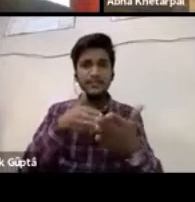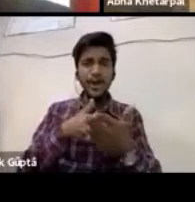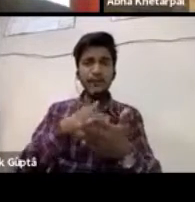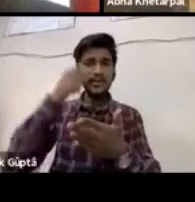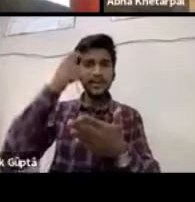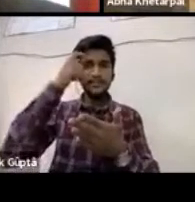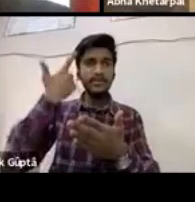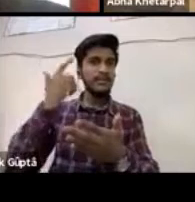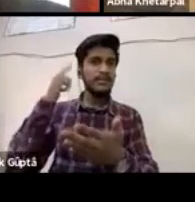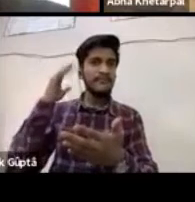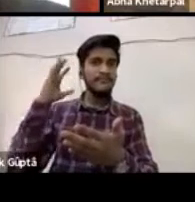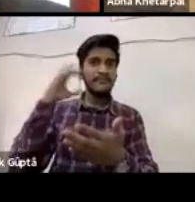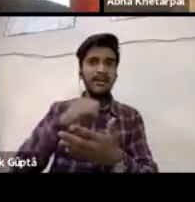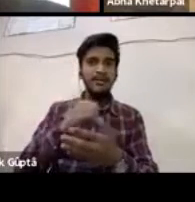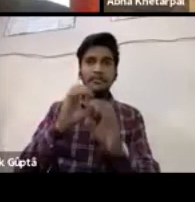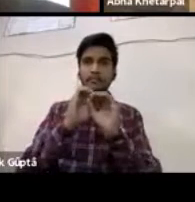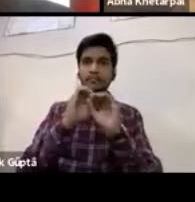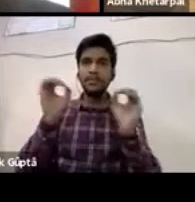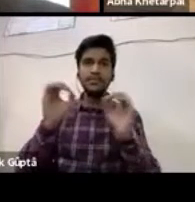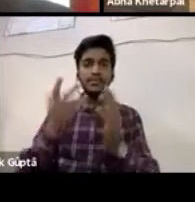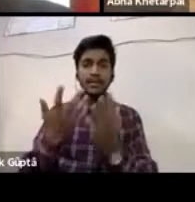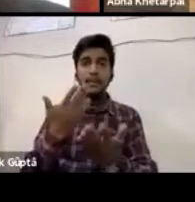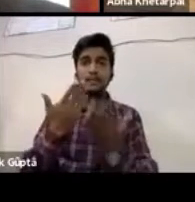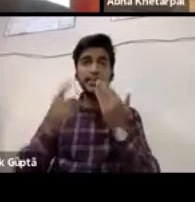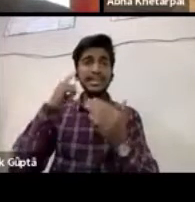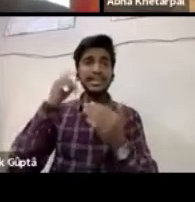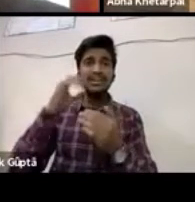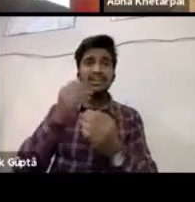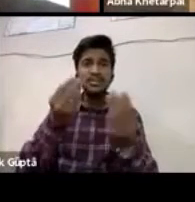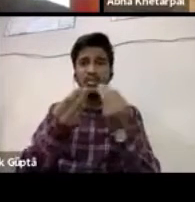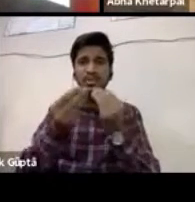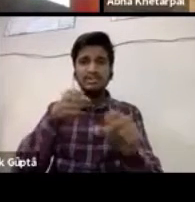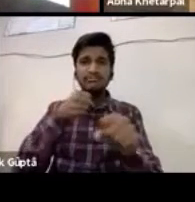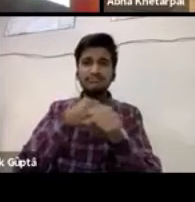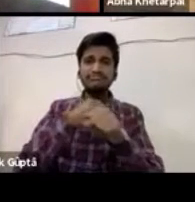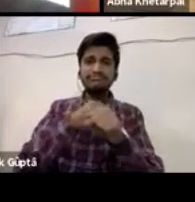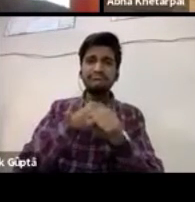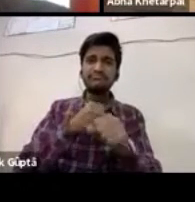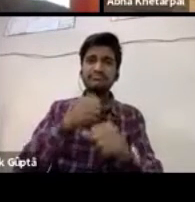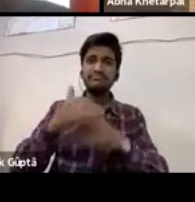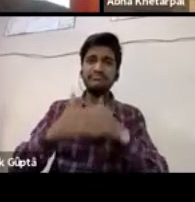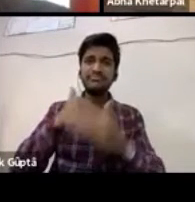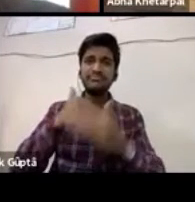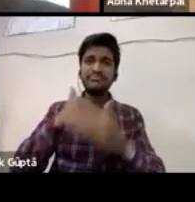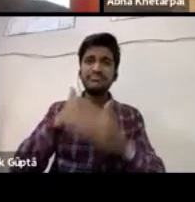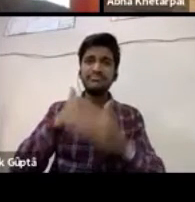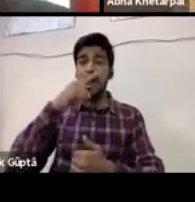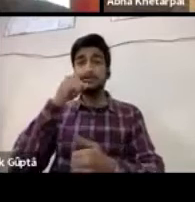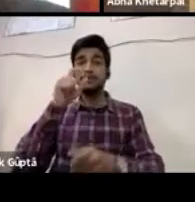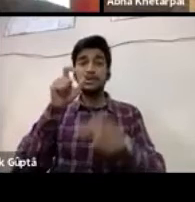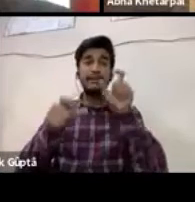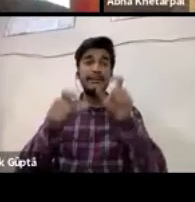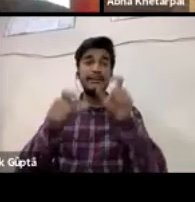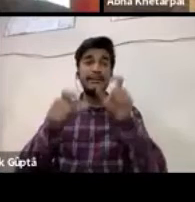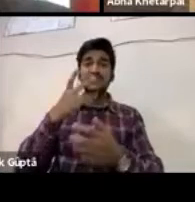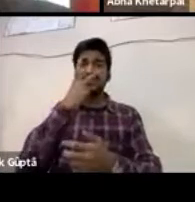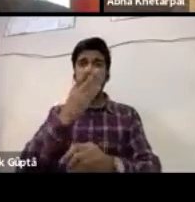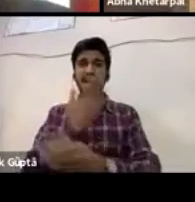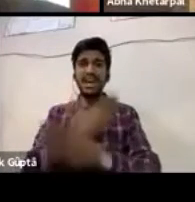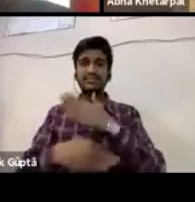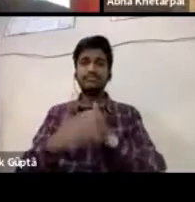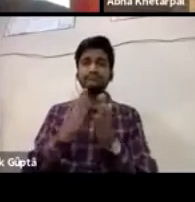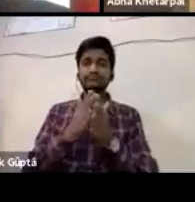जानकारी का अभाव संबंधी बाधाएं हैं, और जो नकारात्मक मनोवृत्ति एटीट्यूड की बाधा है समाज में, दिट इज मच बिगर हर्डल